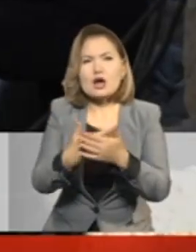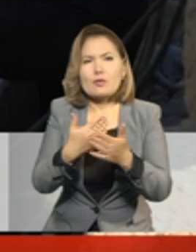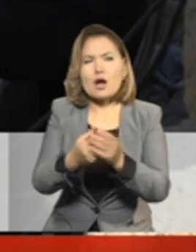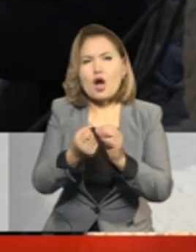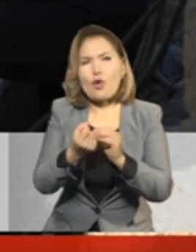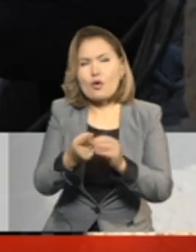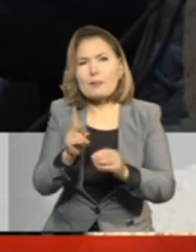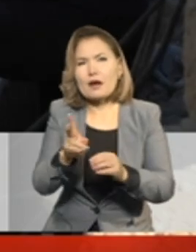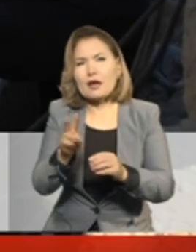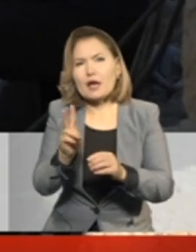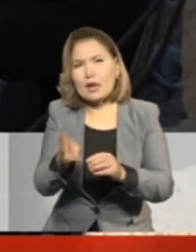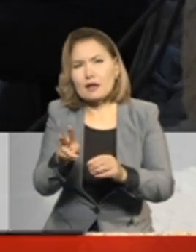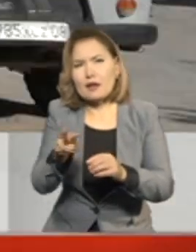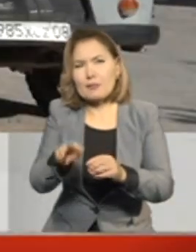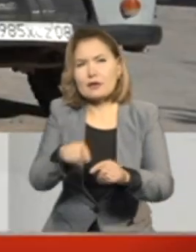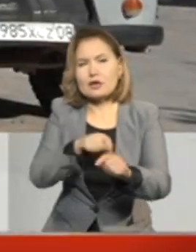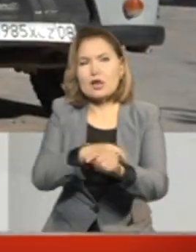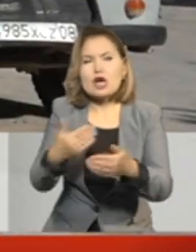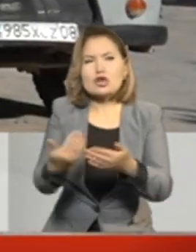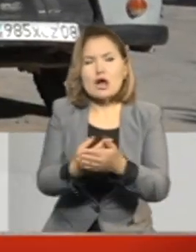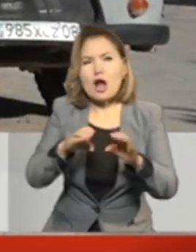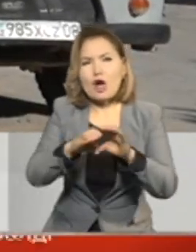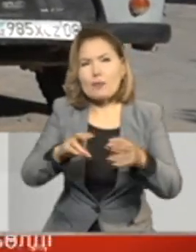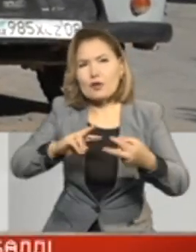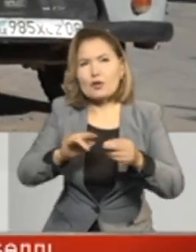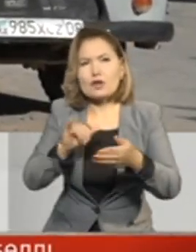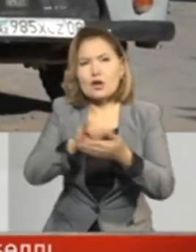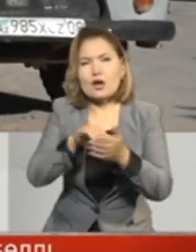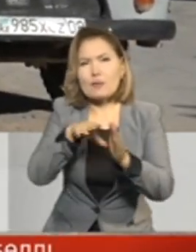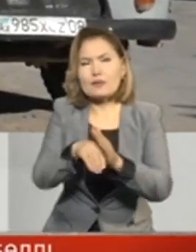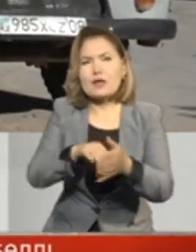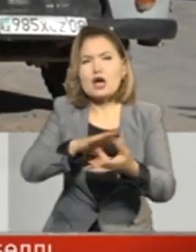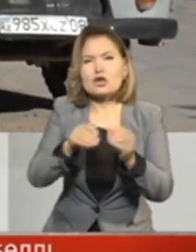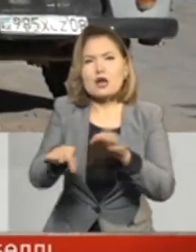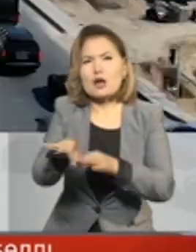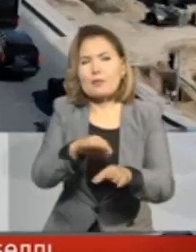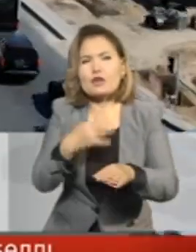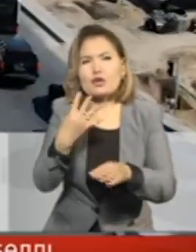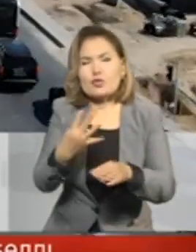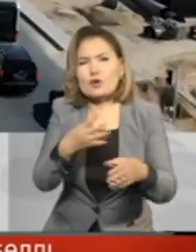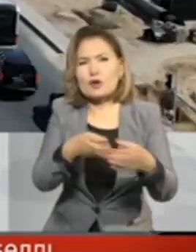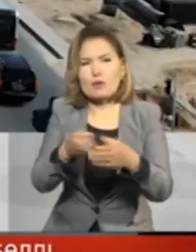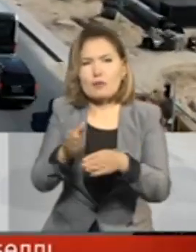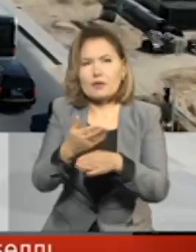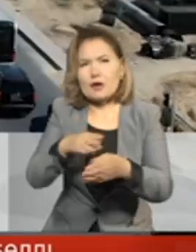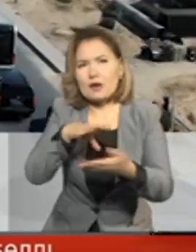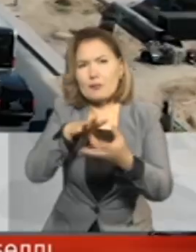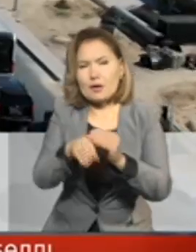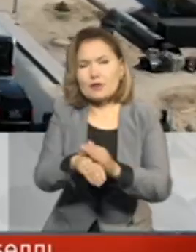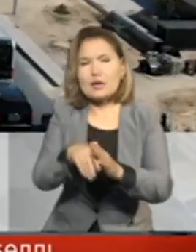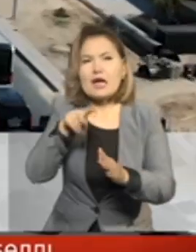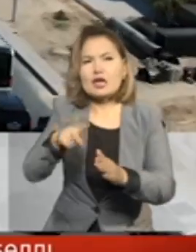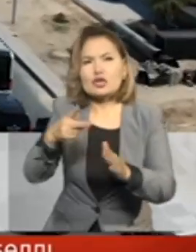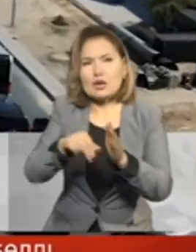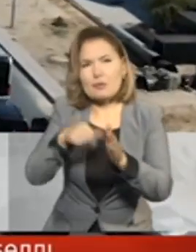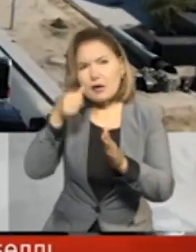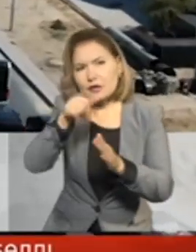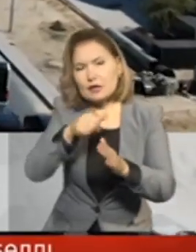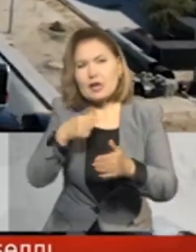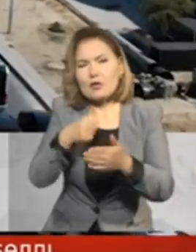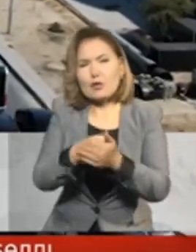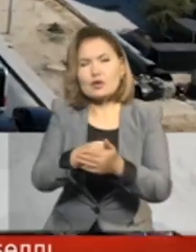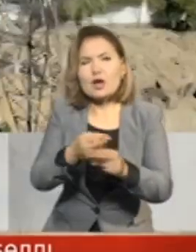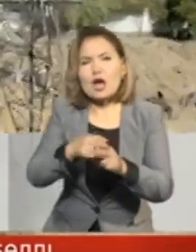шамамен 11 шақырымнан аса жаңа құбыр жүргізілді. Жалпы жоба 4 кезеңге бөлінген. Оның аясында 2026 жылға